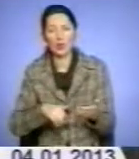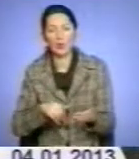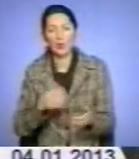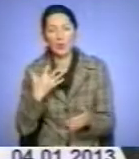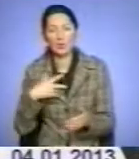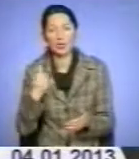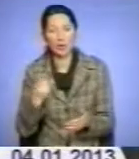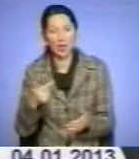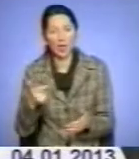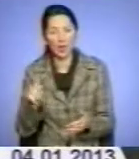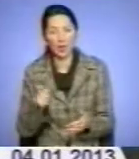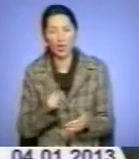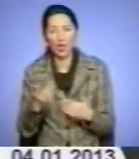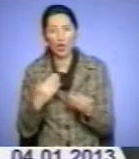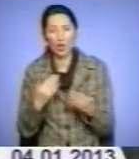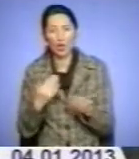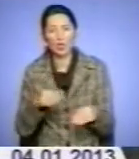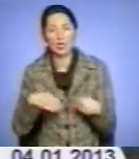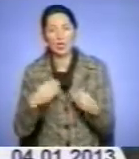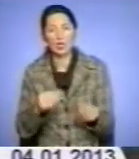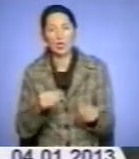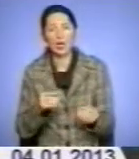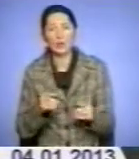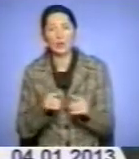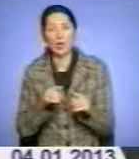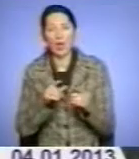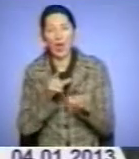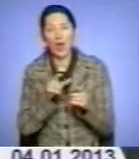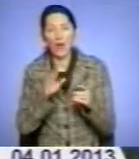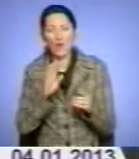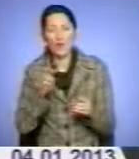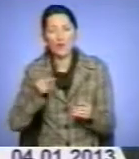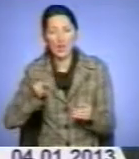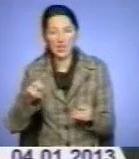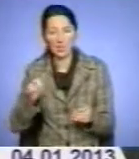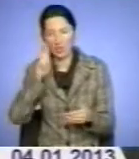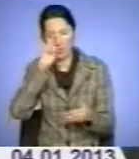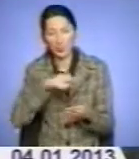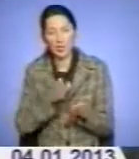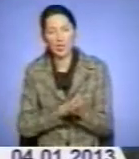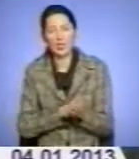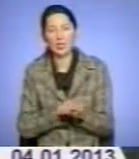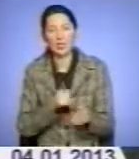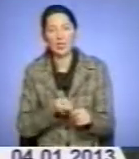51 гривня. Що стосується надання витягу з державного реєстру речових прав, який підтверджує